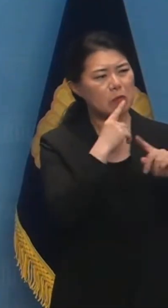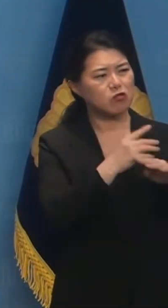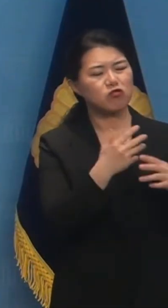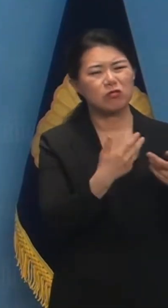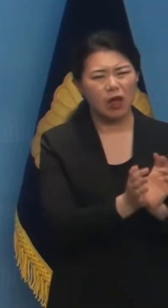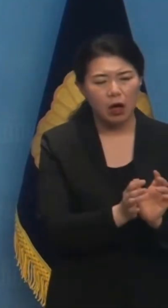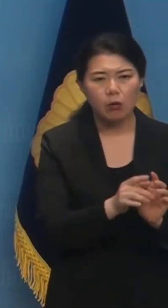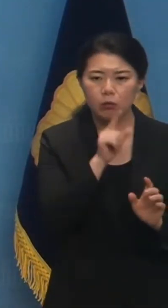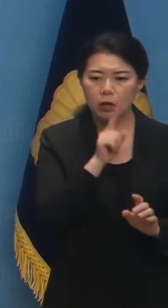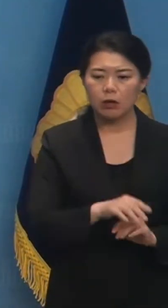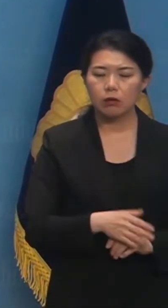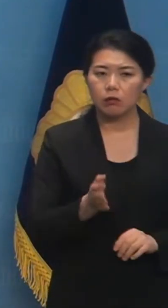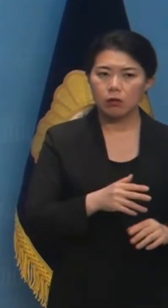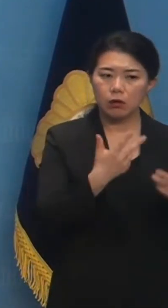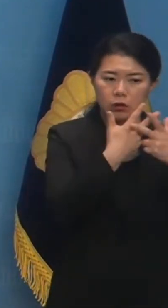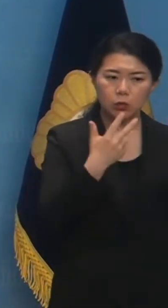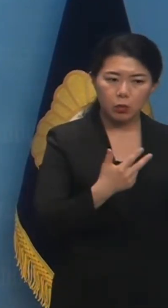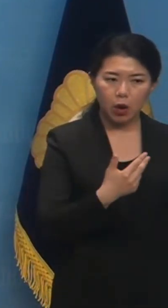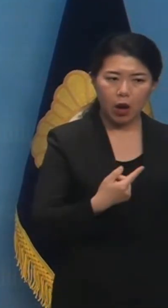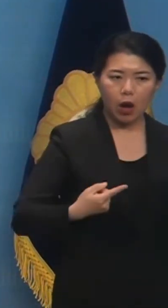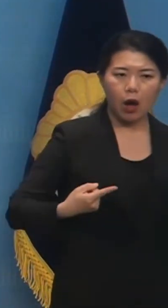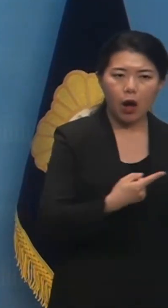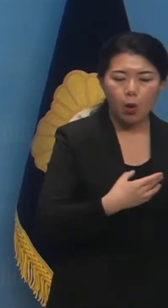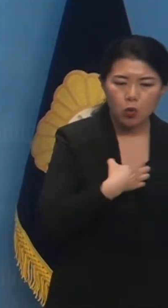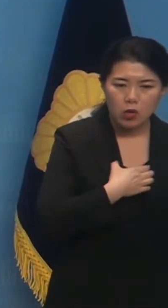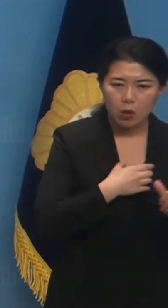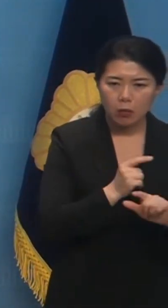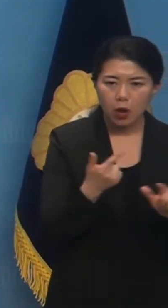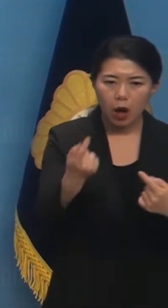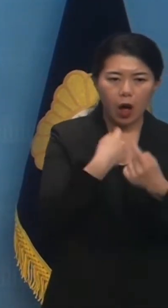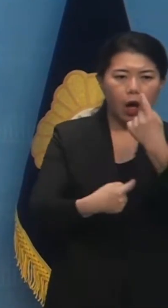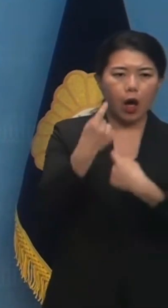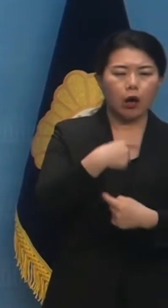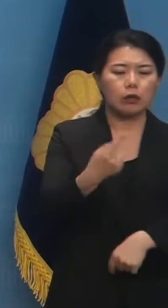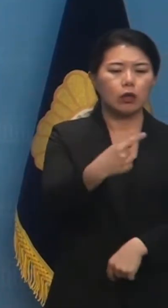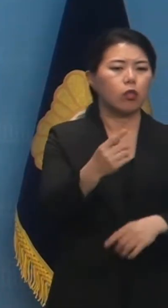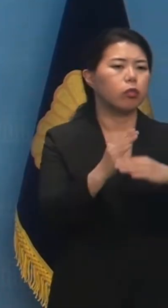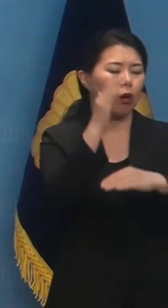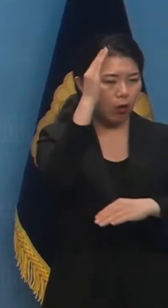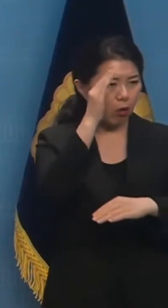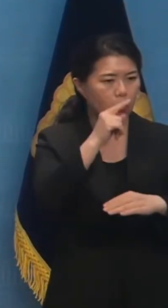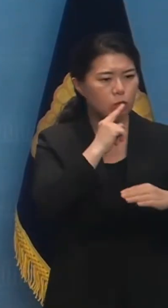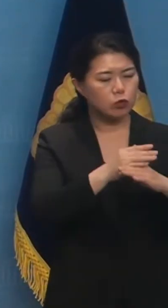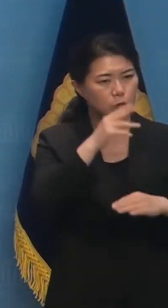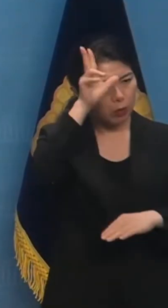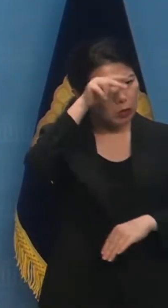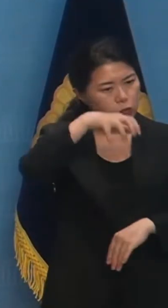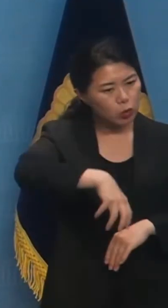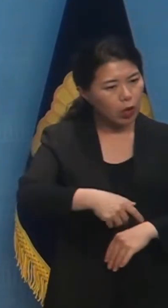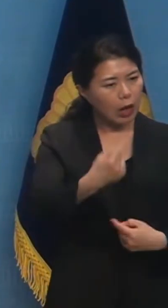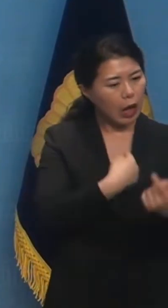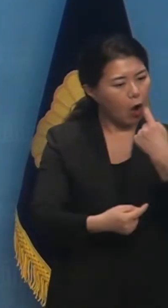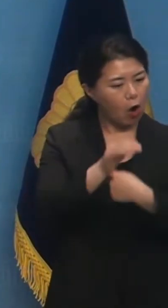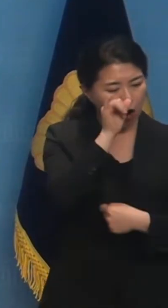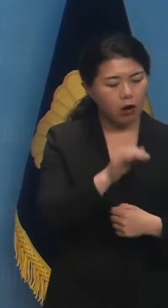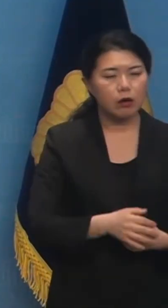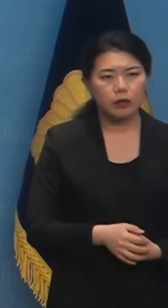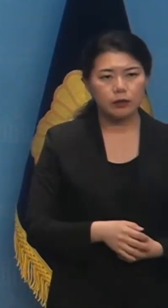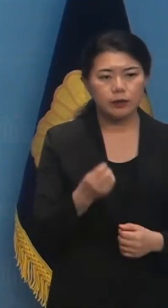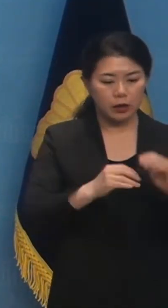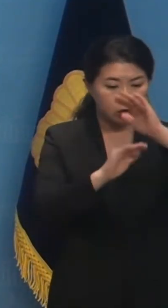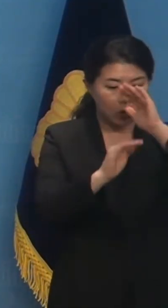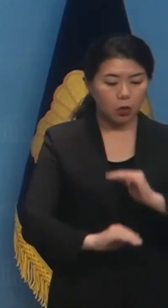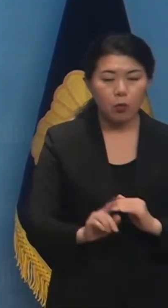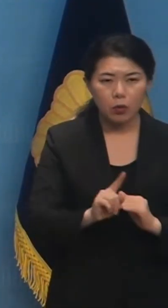주장했습니다. 하지만 이재명 후보의 신변 위협 관련 제보는 실제 1000여 건이 넘게 민주파출소에 신고 접수되었고,